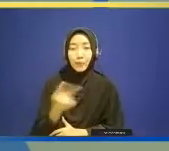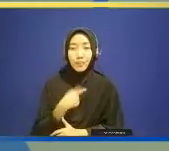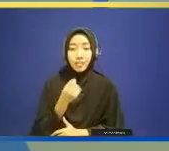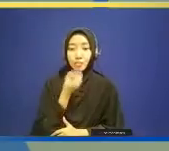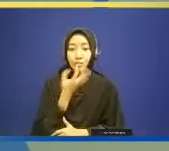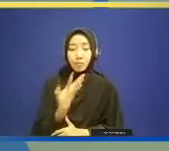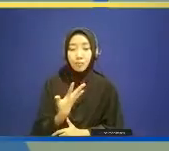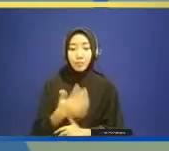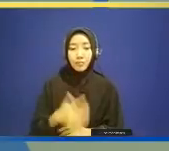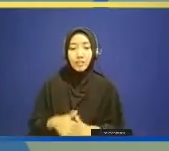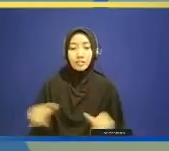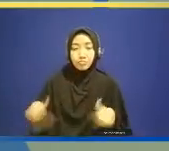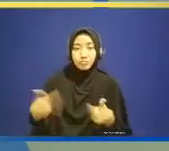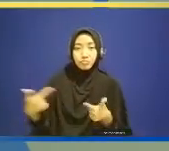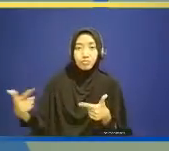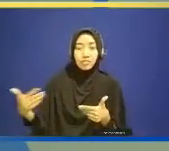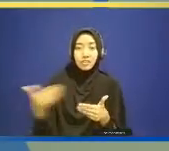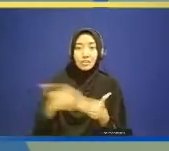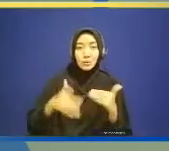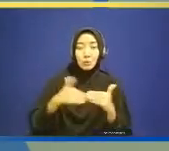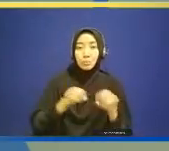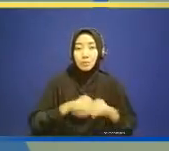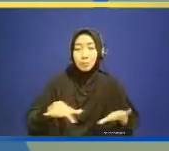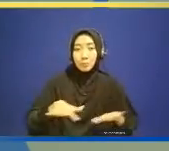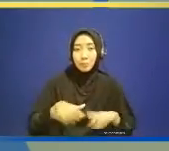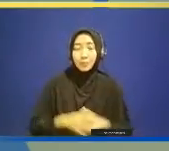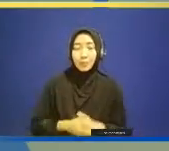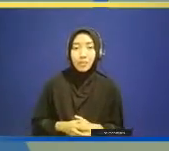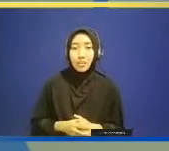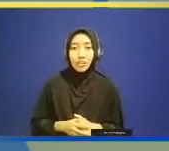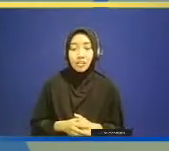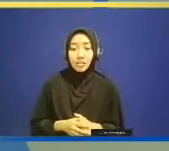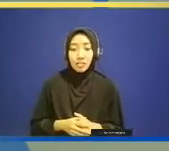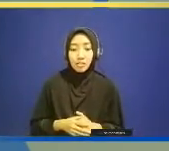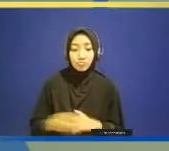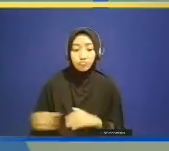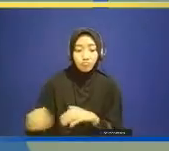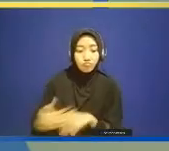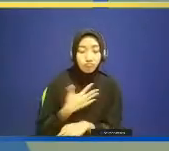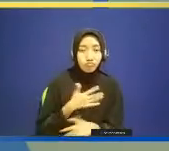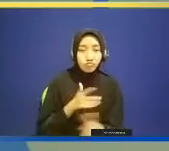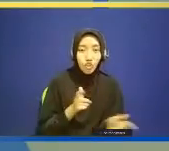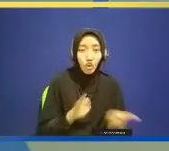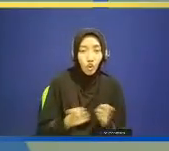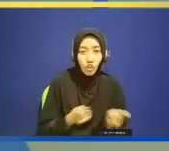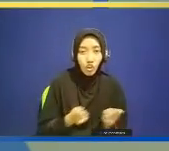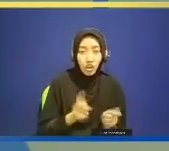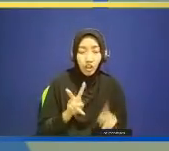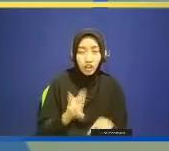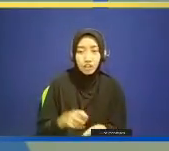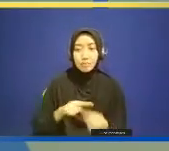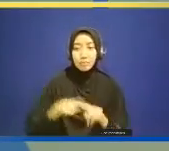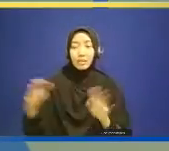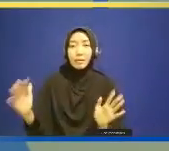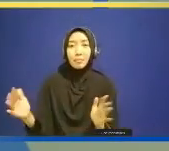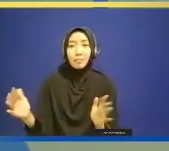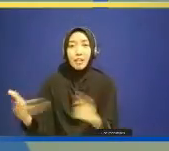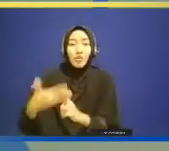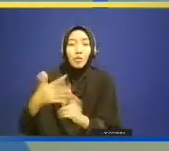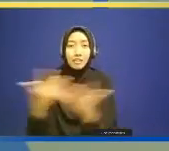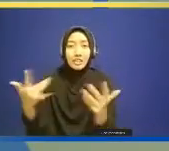menyebutnya living with endemik kita harus mengendalikan penularan terus dan melindungi kita